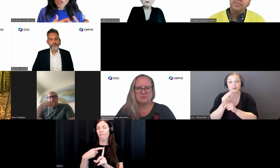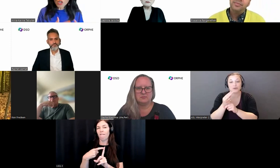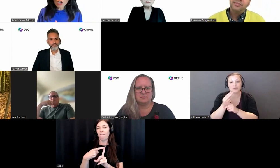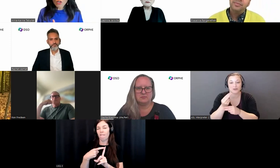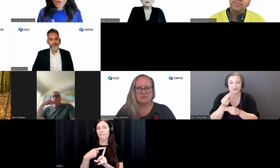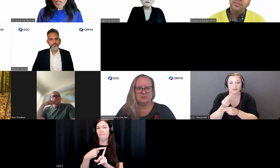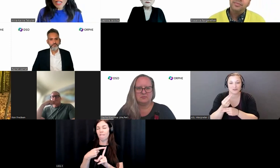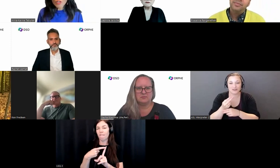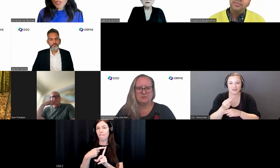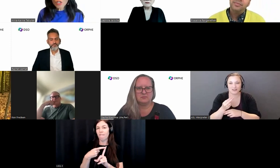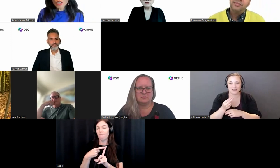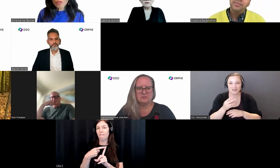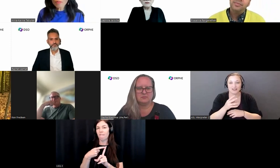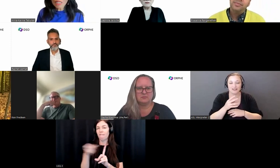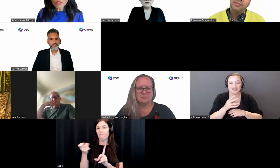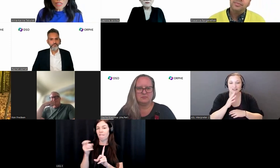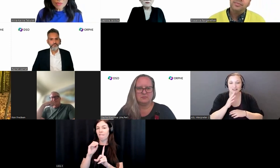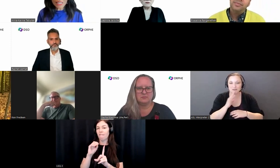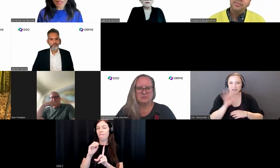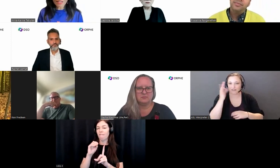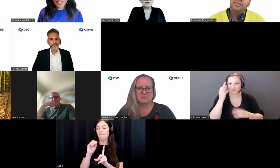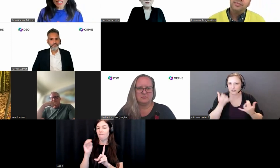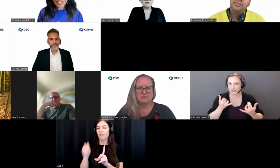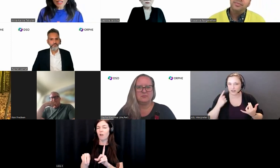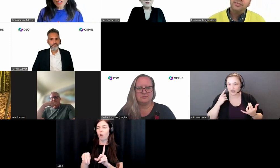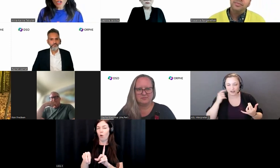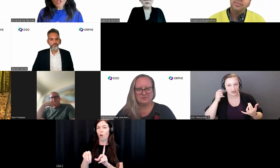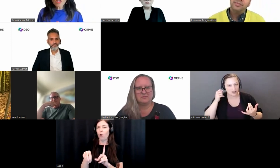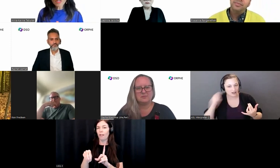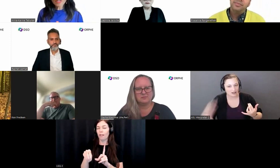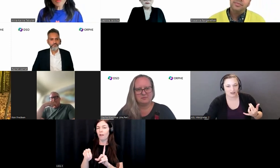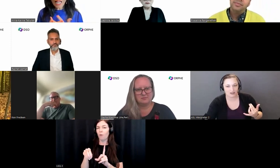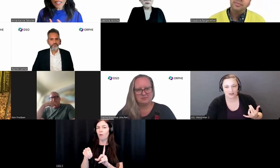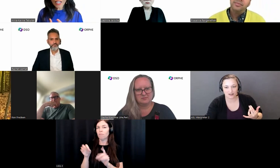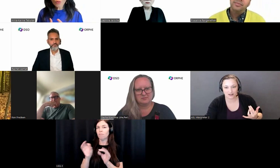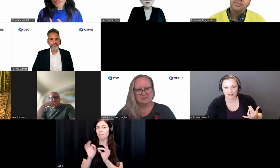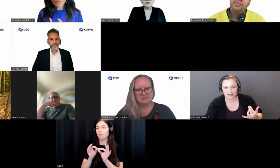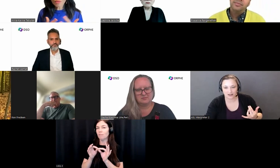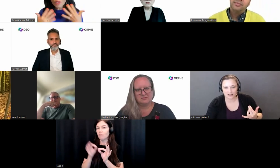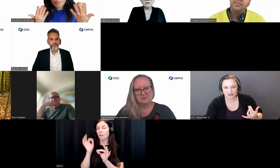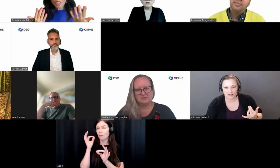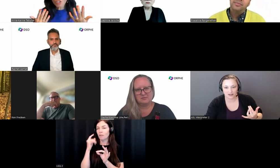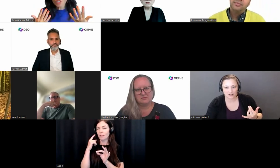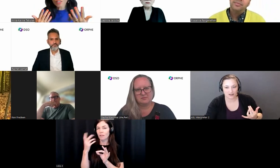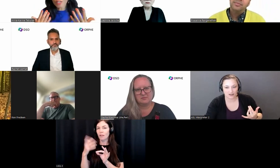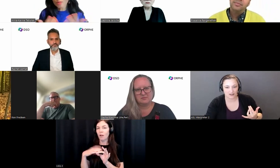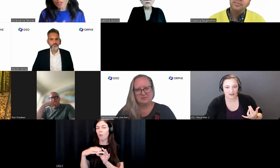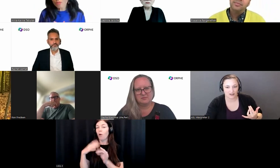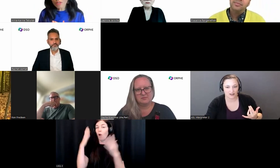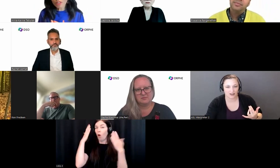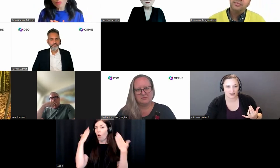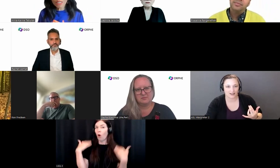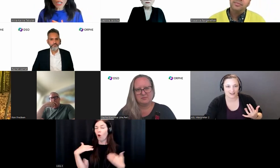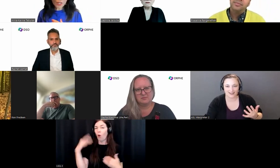Je suis venu ici via Montréal et Chicago. Et originalement, je suis né aux Philippines. J'ai des longs